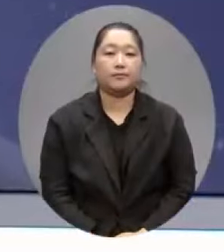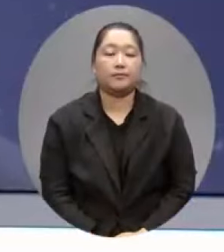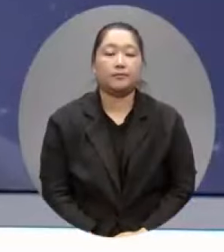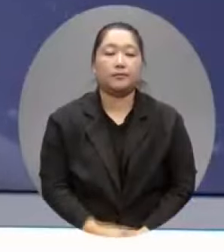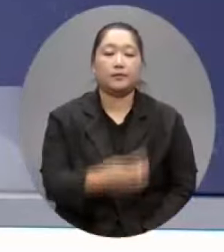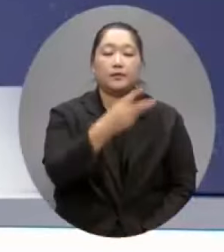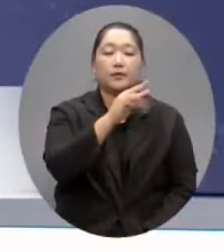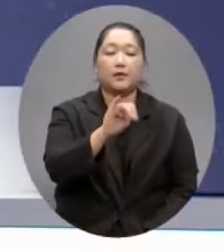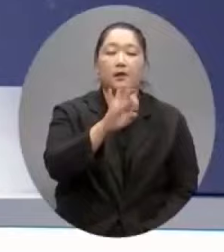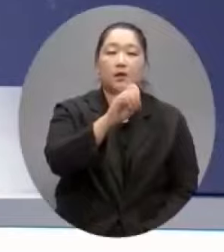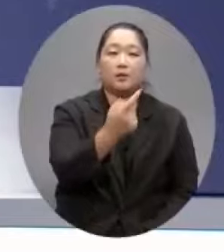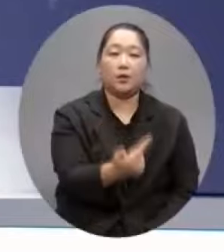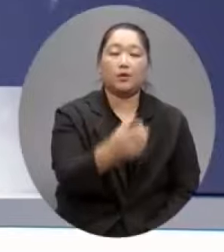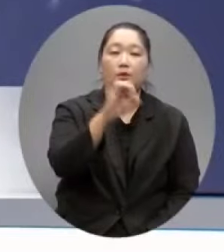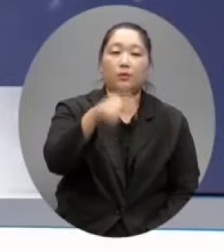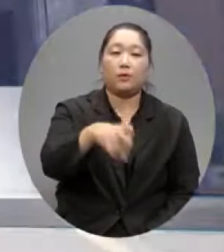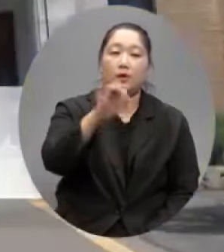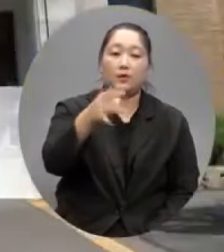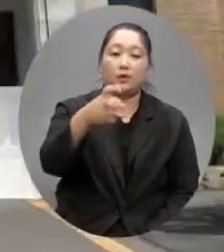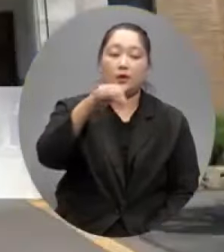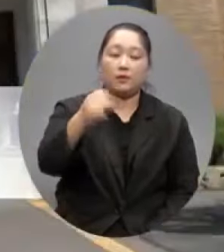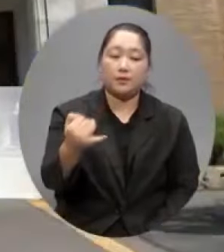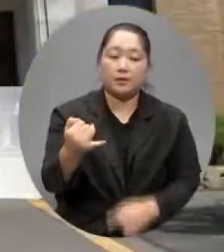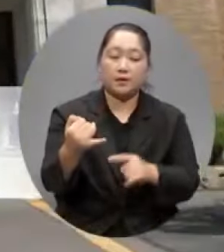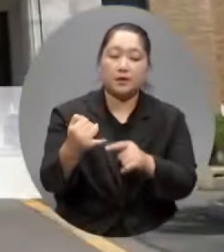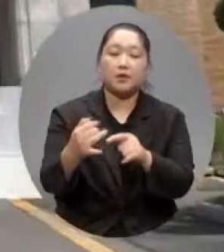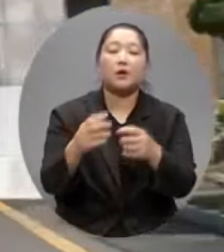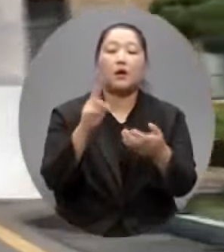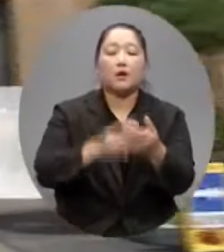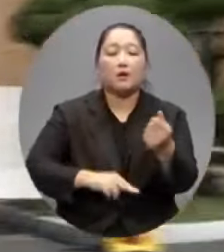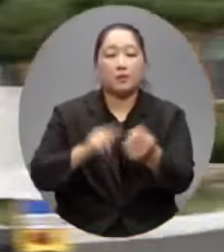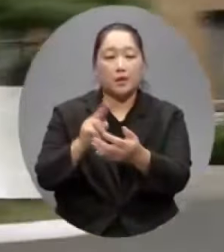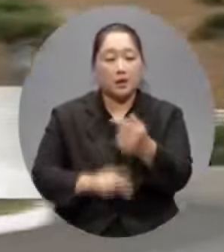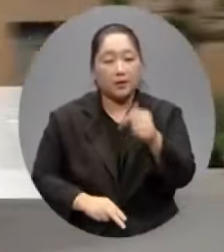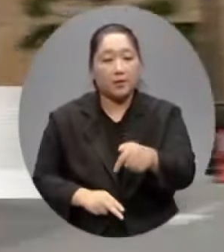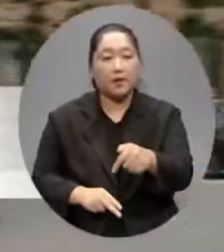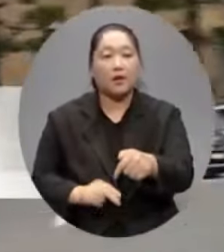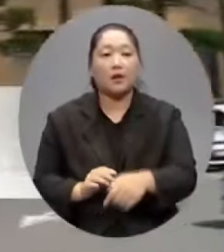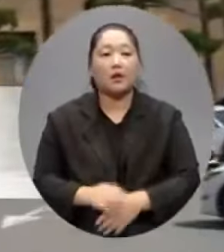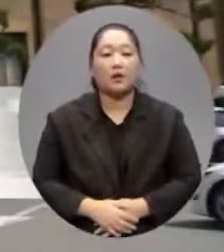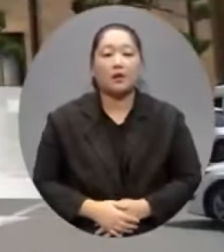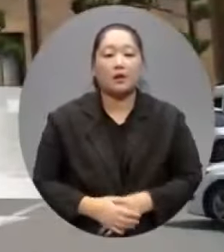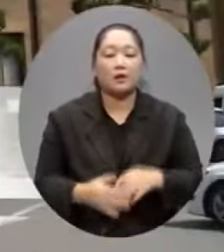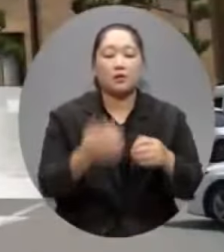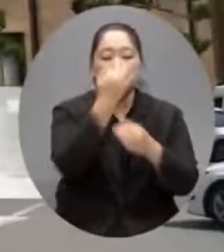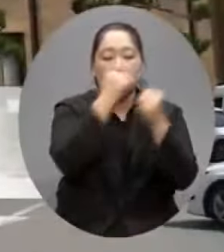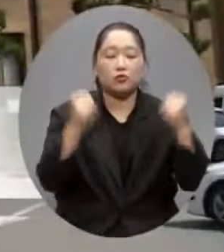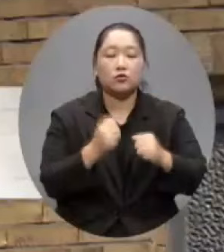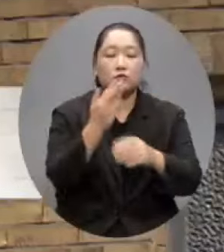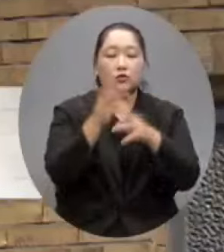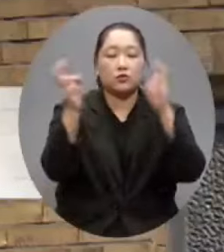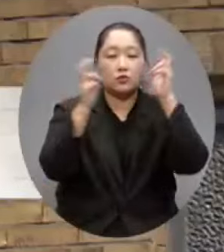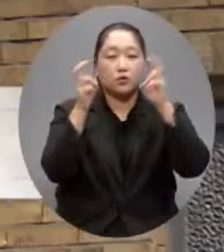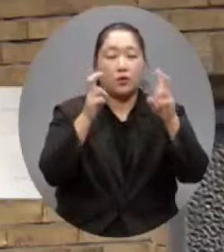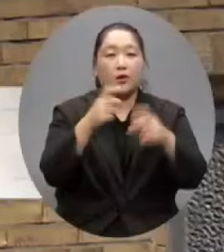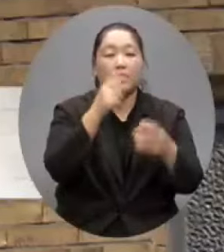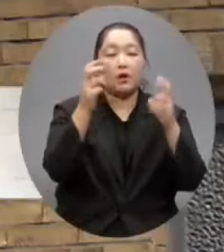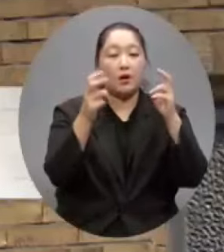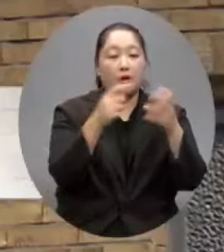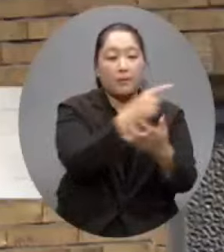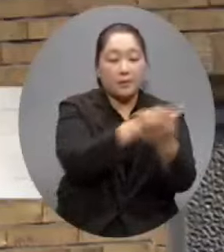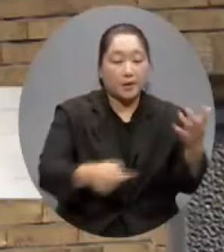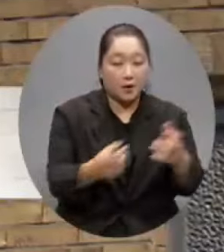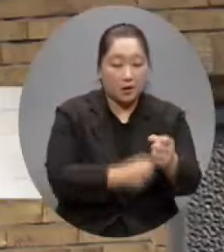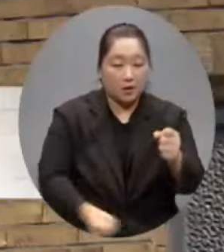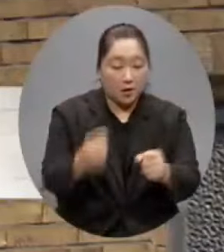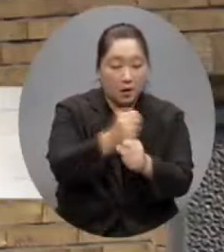티몬 위메프 등 Q10 기업 계열사의 판매대금 미정산 사태에 따른 충북 중소기업의 피해 회복을 위해